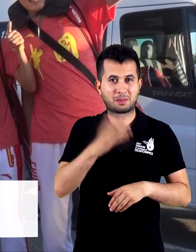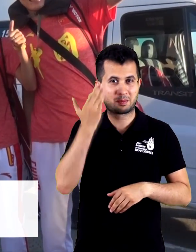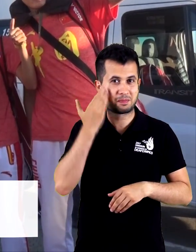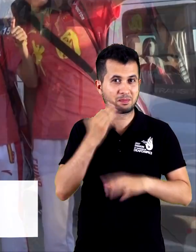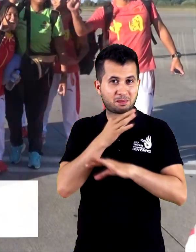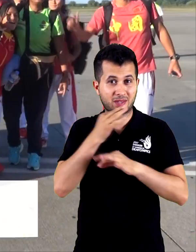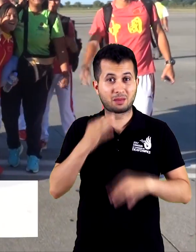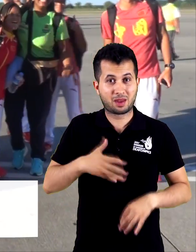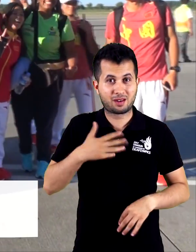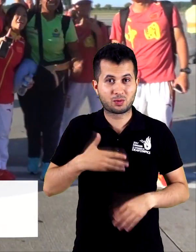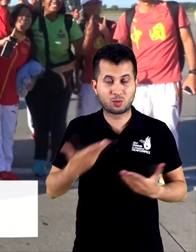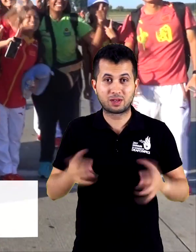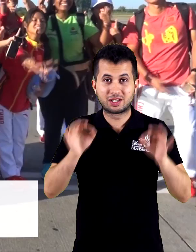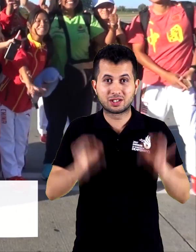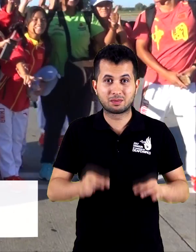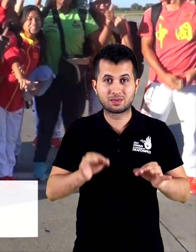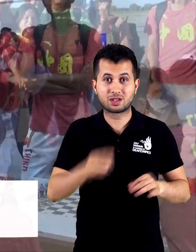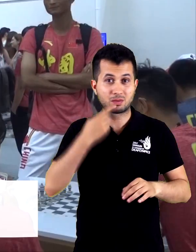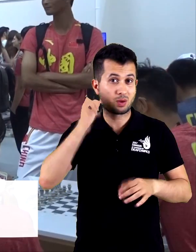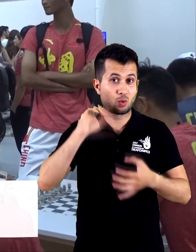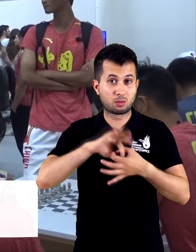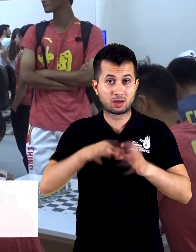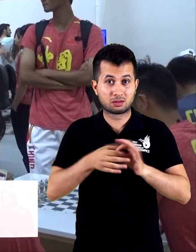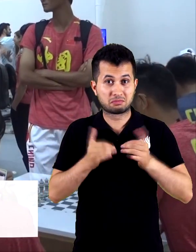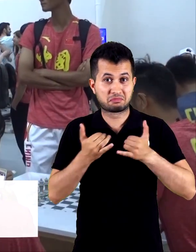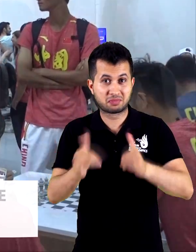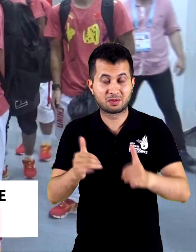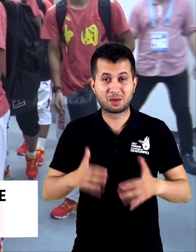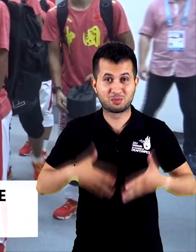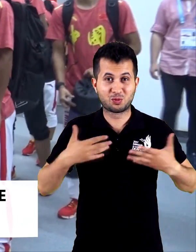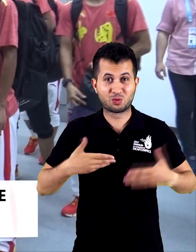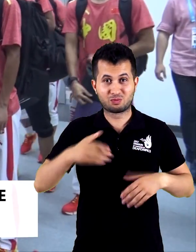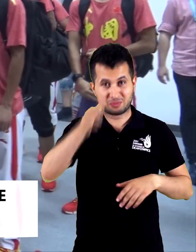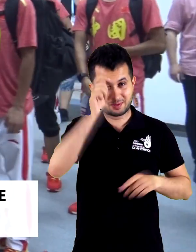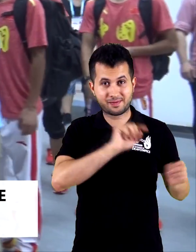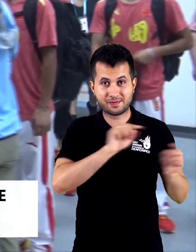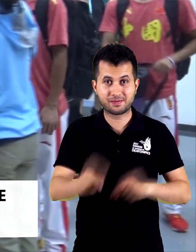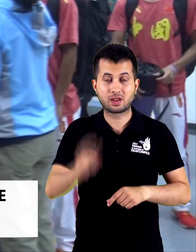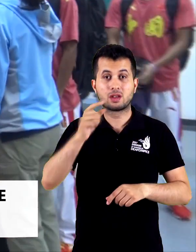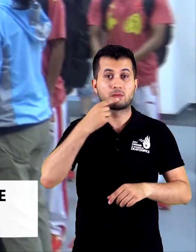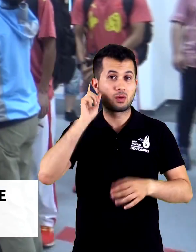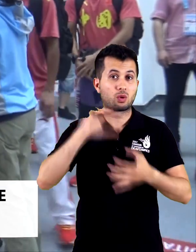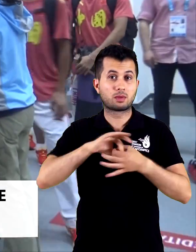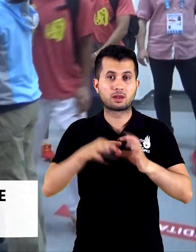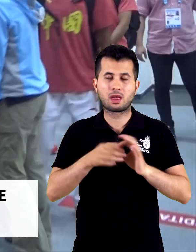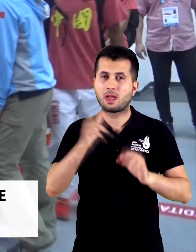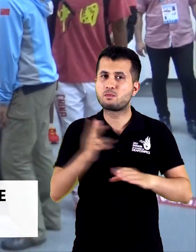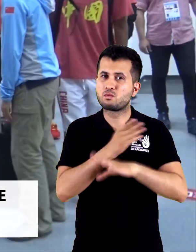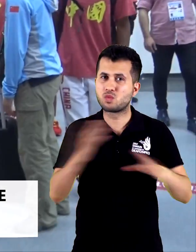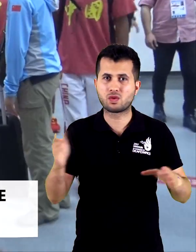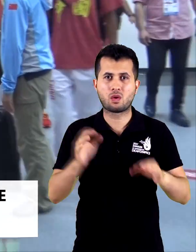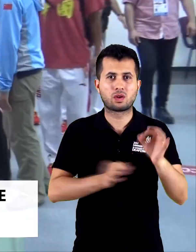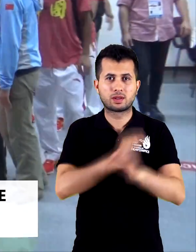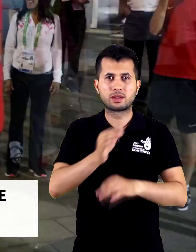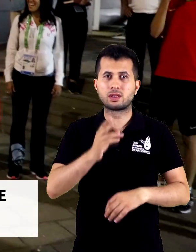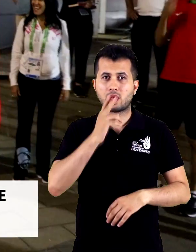merak ediyordum. Şimdi Deflimpix'te yarışmak için Türkiye'de olmaktan mutluyum. Deflimpix tarihinin en büyük organizasyonu Samsun